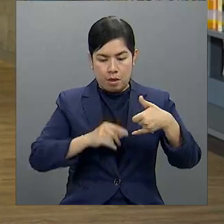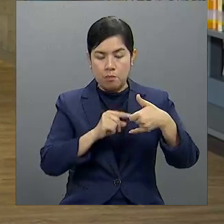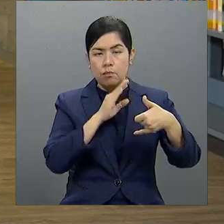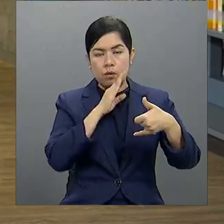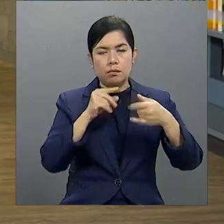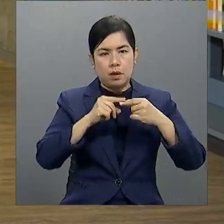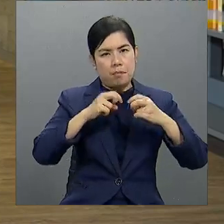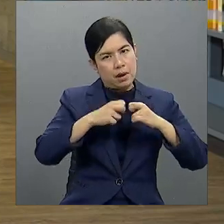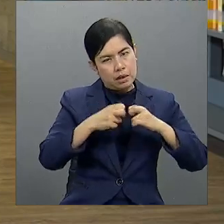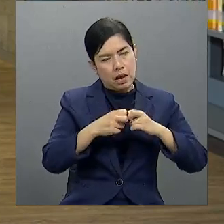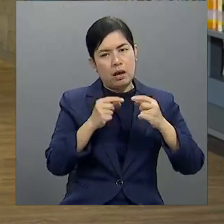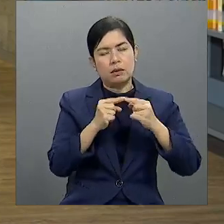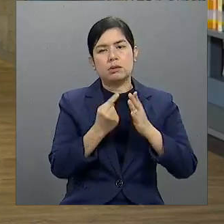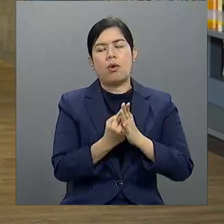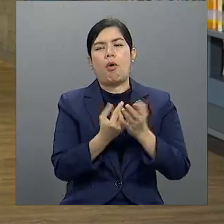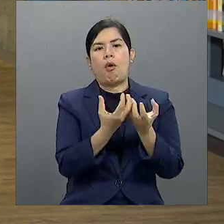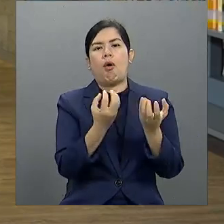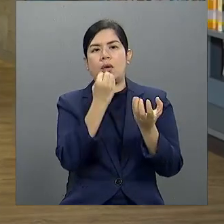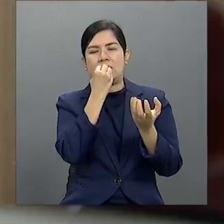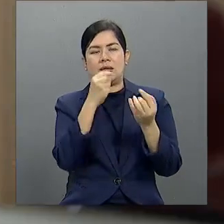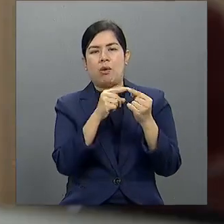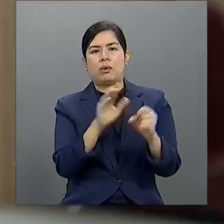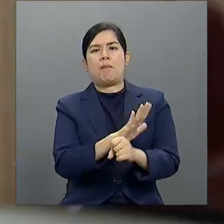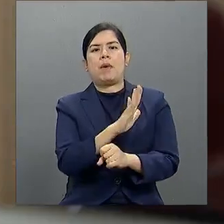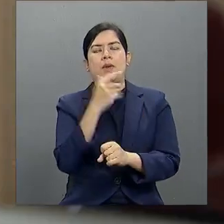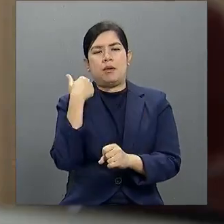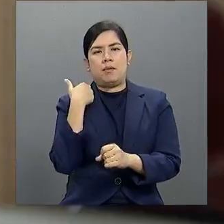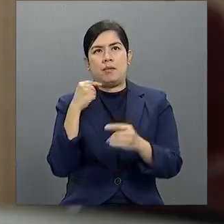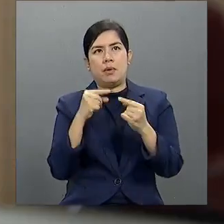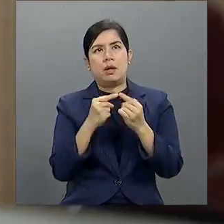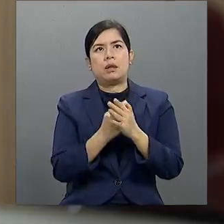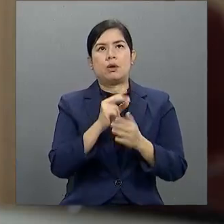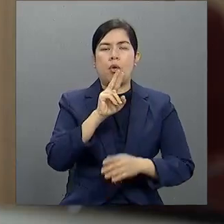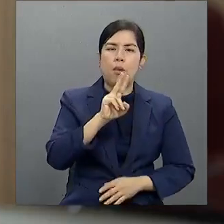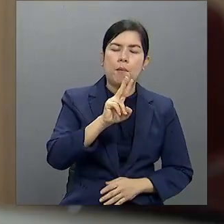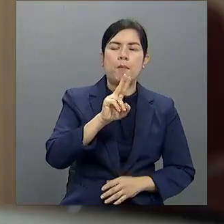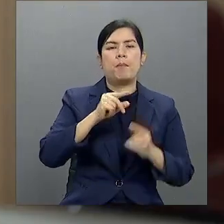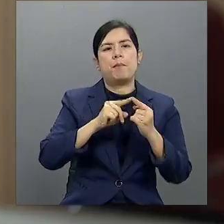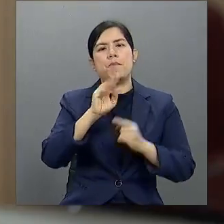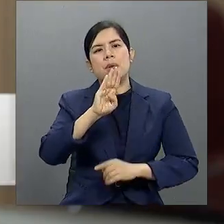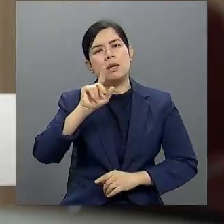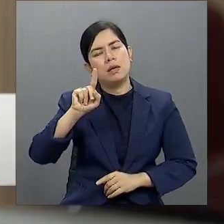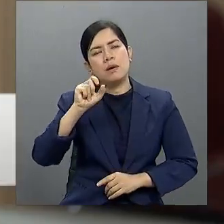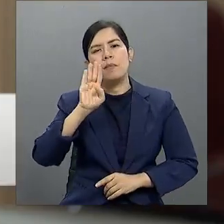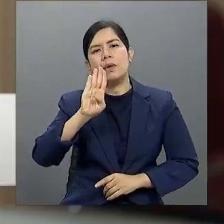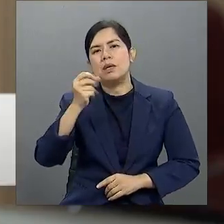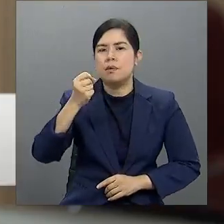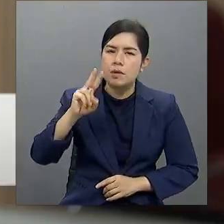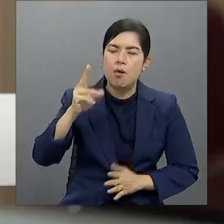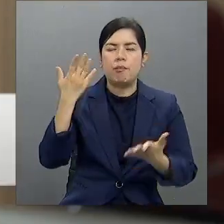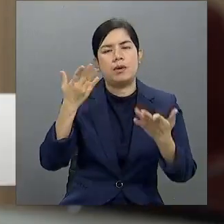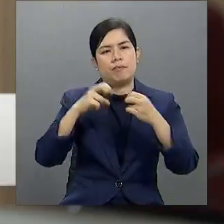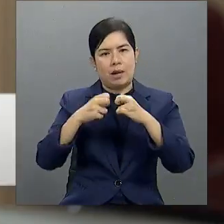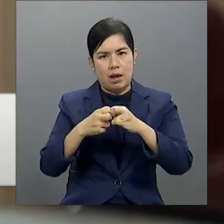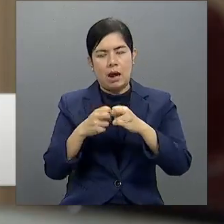น B เช่น B1 B6 B12 โฟลิกวิตามิน C หรือมีภาวะซีจากการขาดเลือดนะคะหรือว่าภาวะส่วนของ